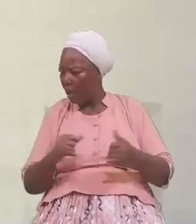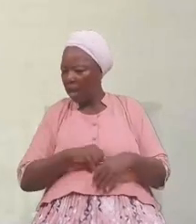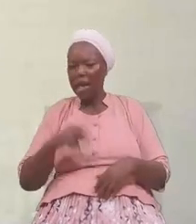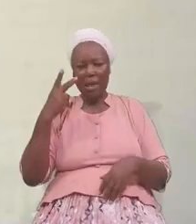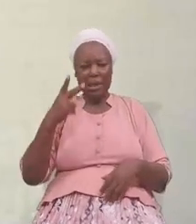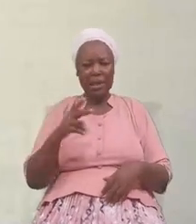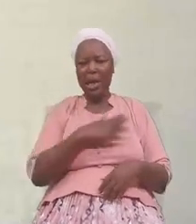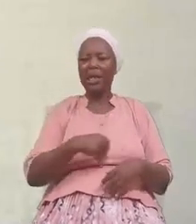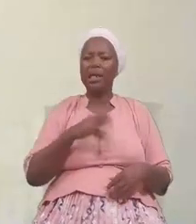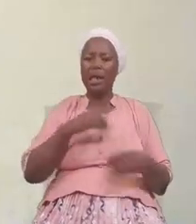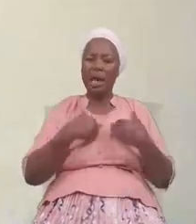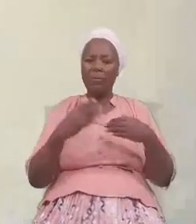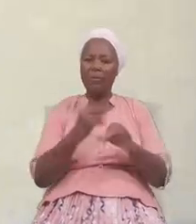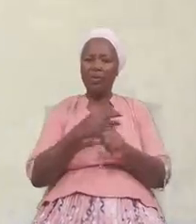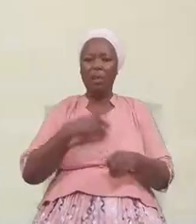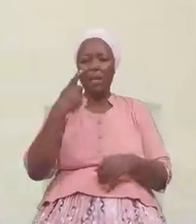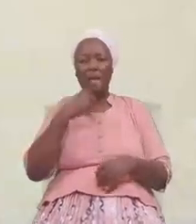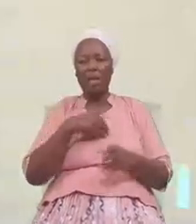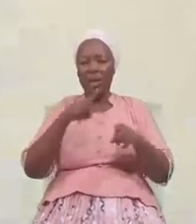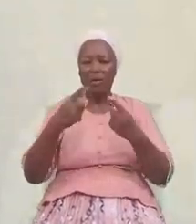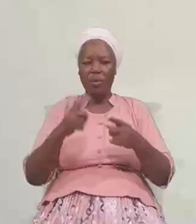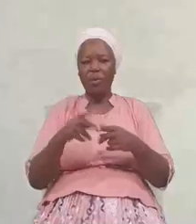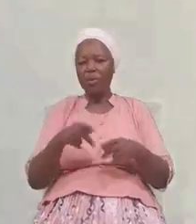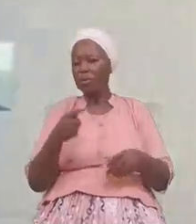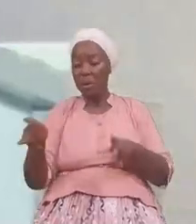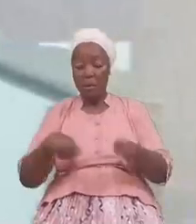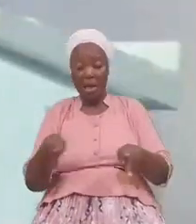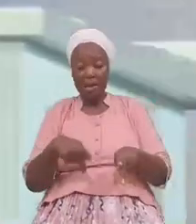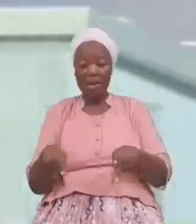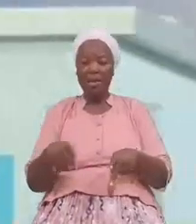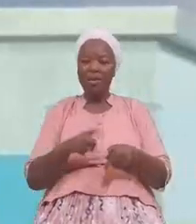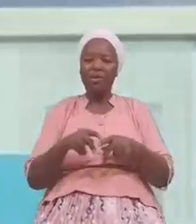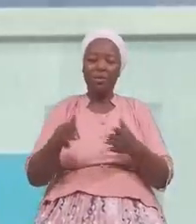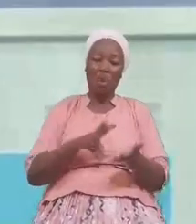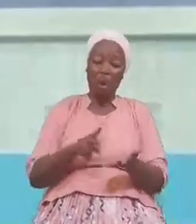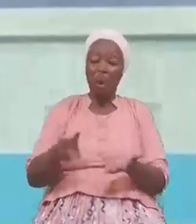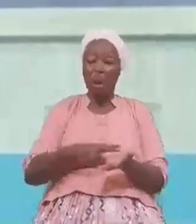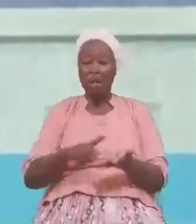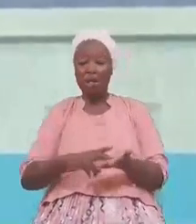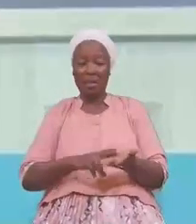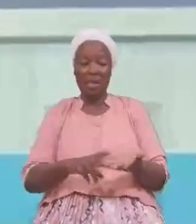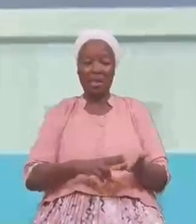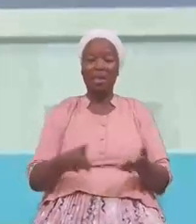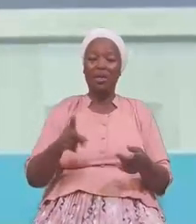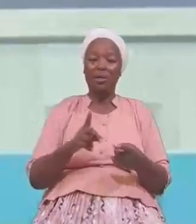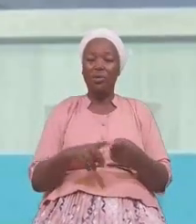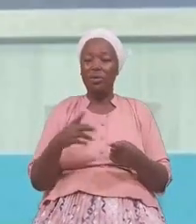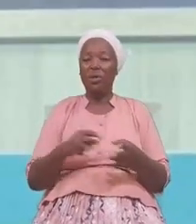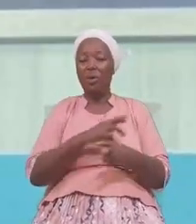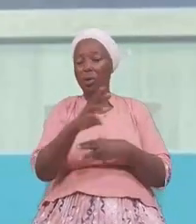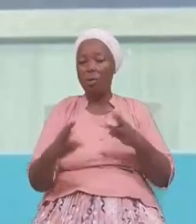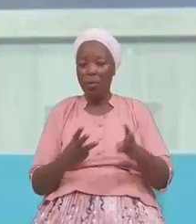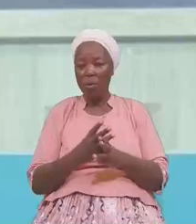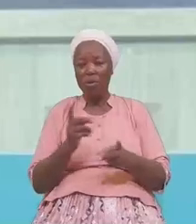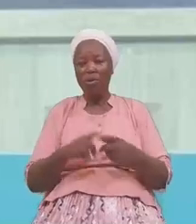maintenant. Et il va dans la salle, la soirée de danse, au son du monde. Vous célébrez